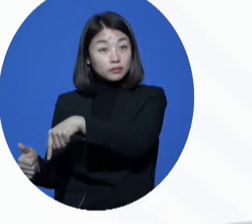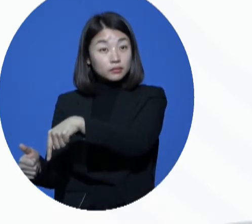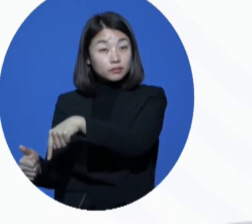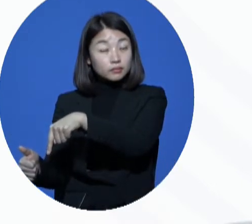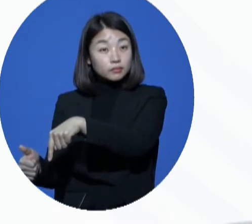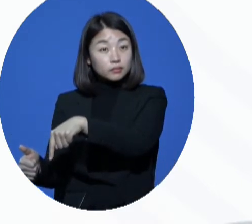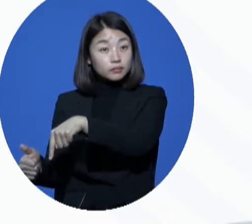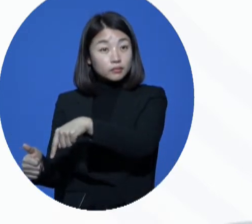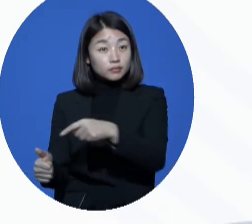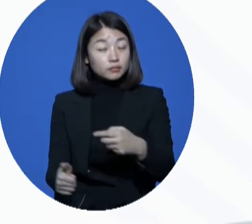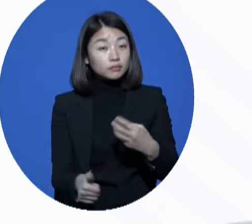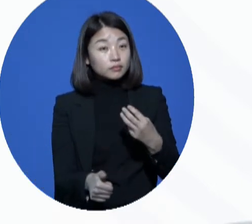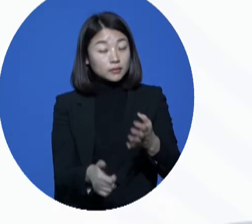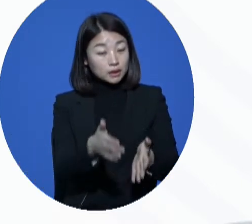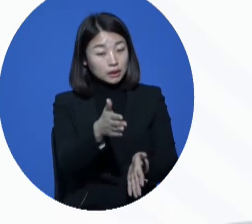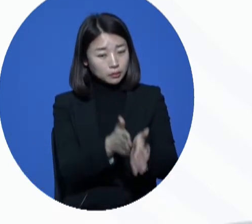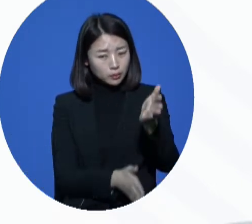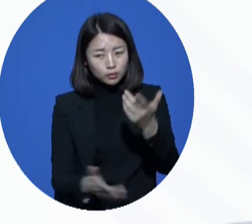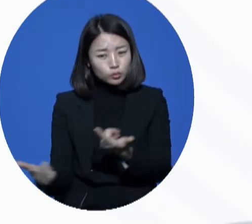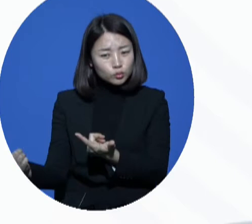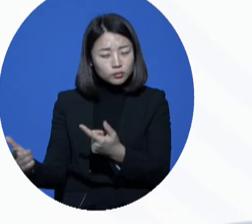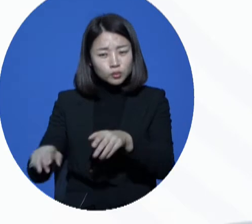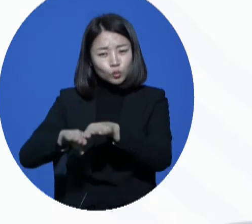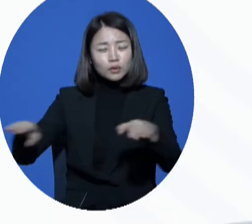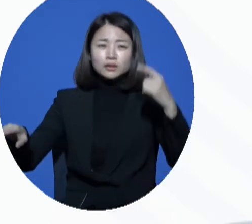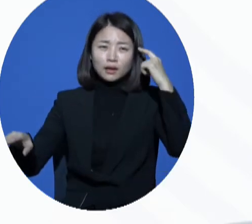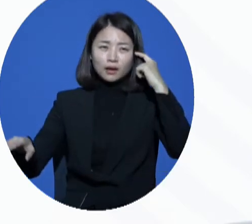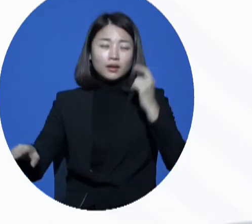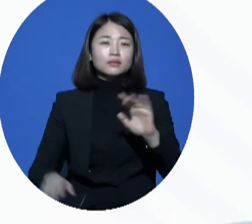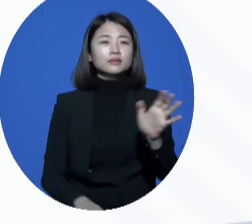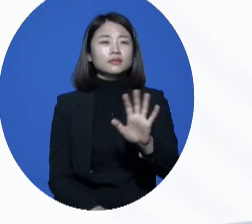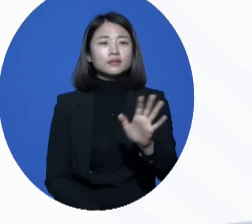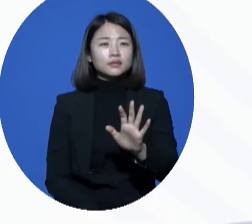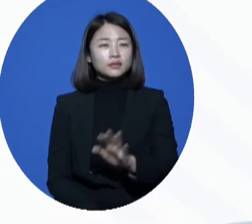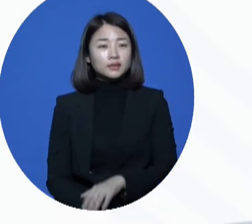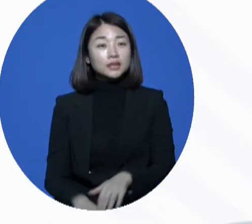동등한 시민으로서의 자격을 박탈시키는 것인데,